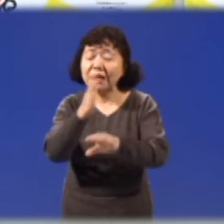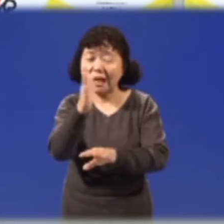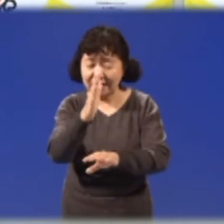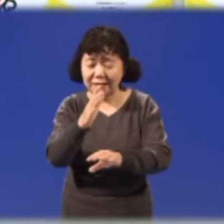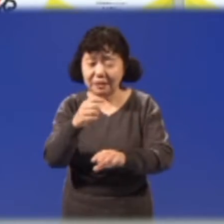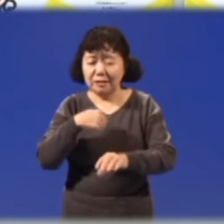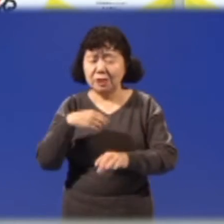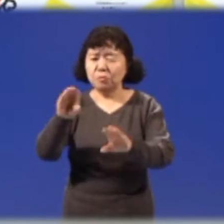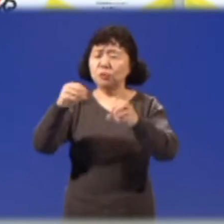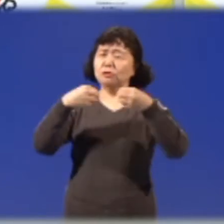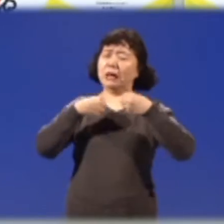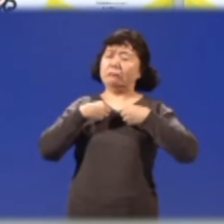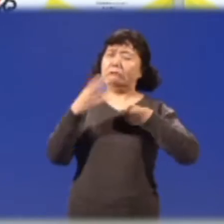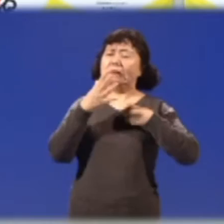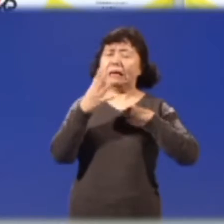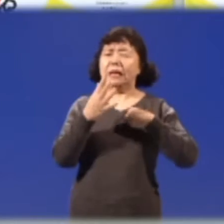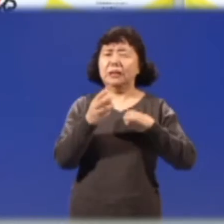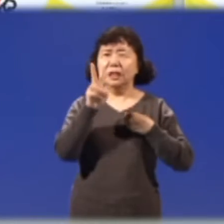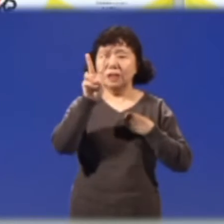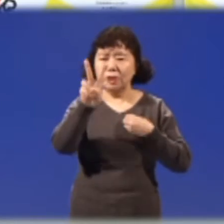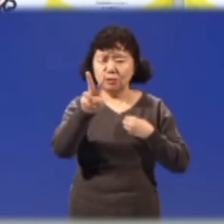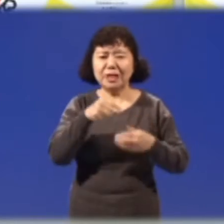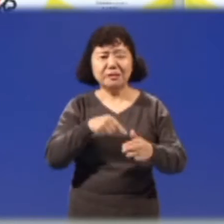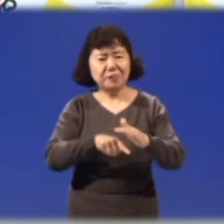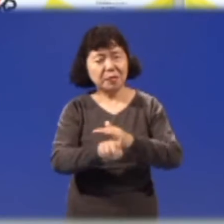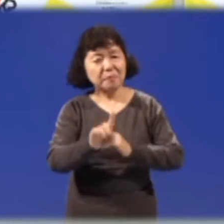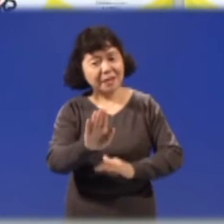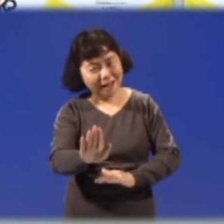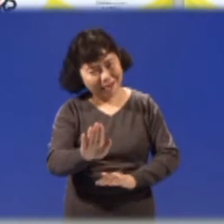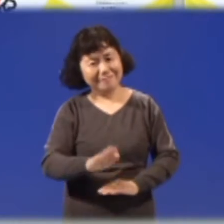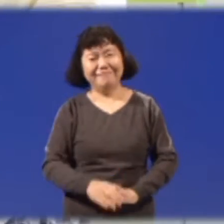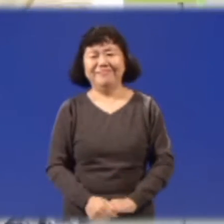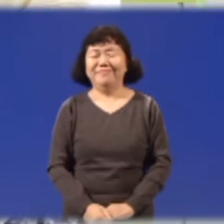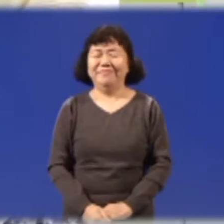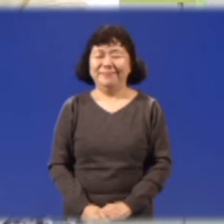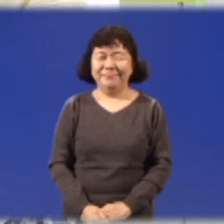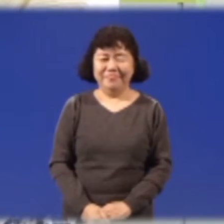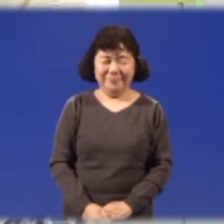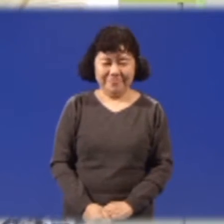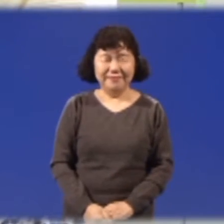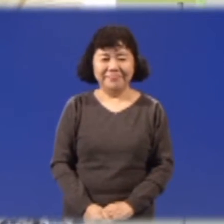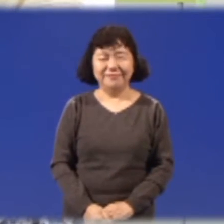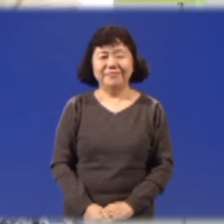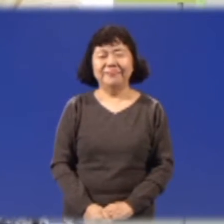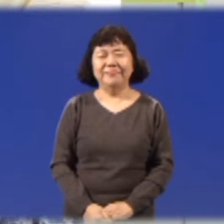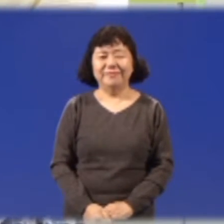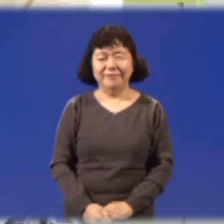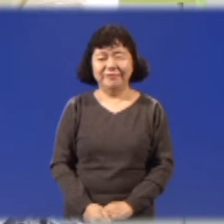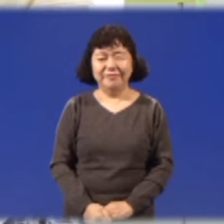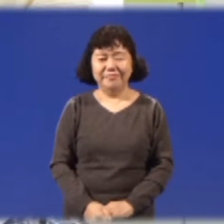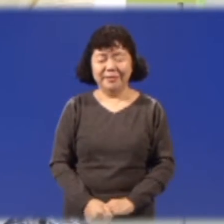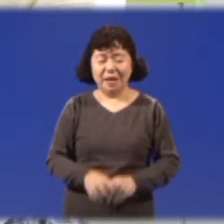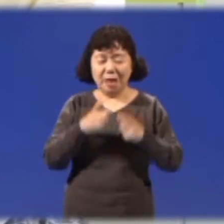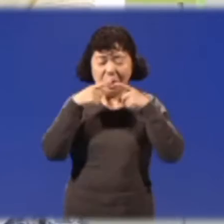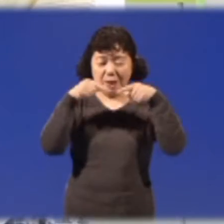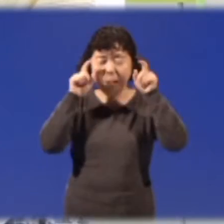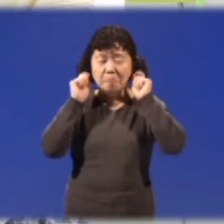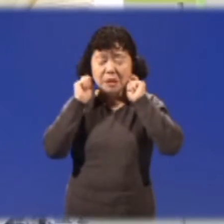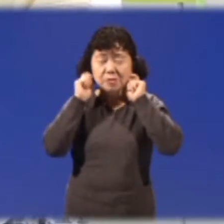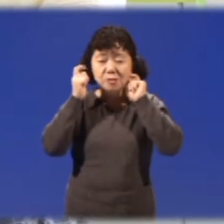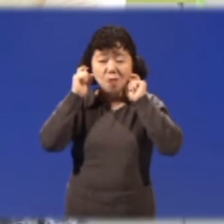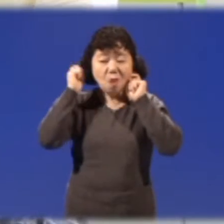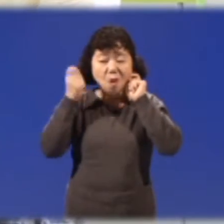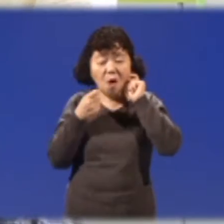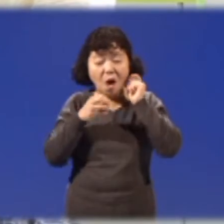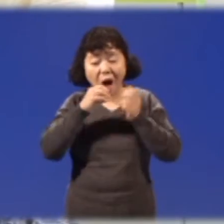つらないため、両方の意味で必要です。 それから鈴木さん、 はい、 マスクを